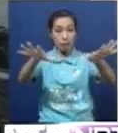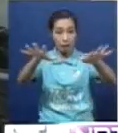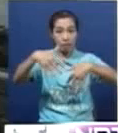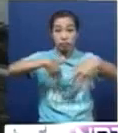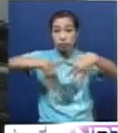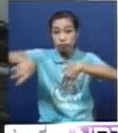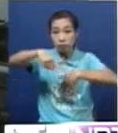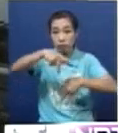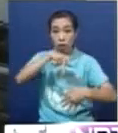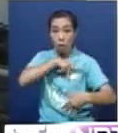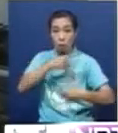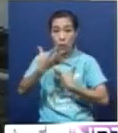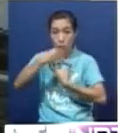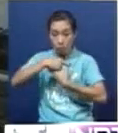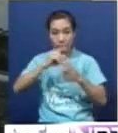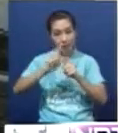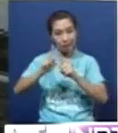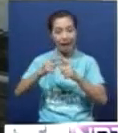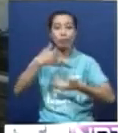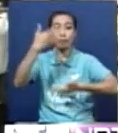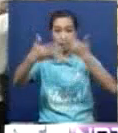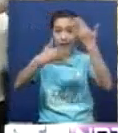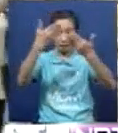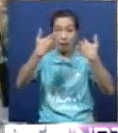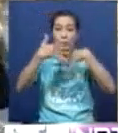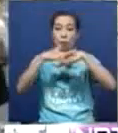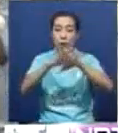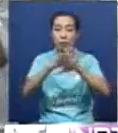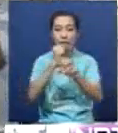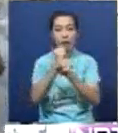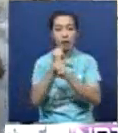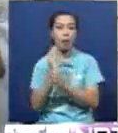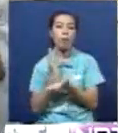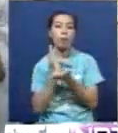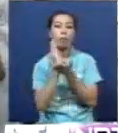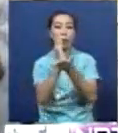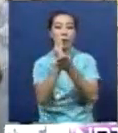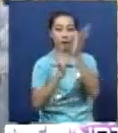สนิกชนทุกภาคส่วนร่วมกิจกรรมถวายเป็นพุทธบูช